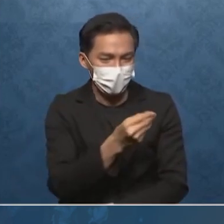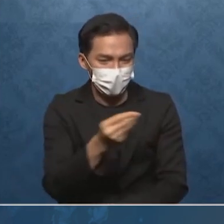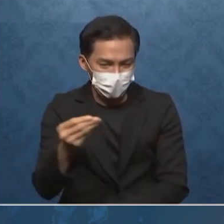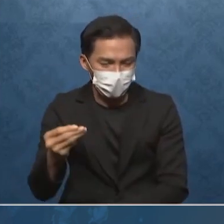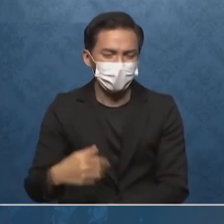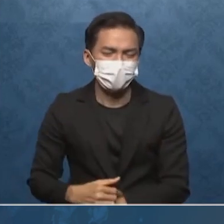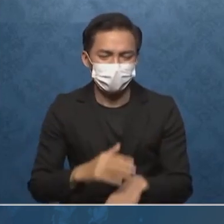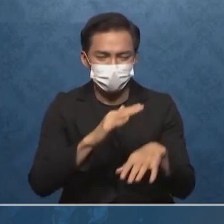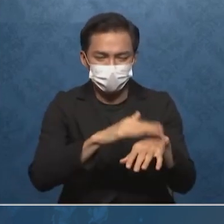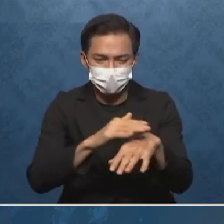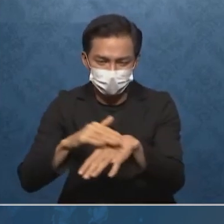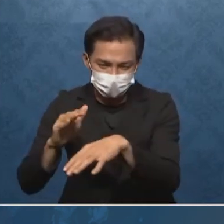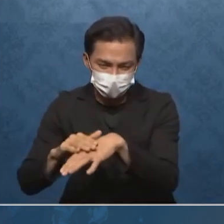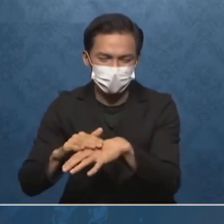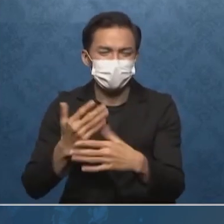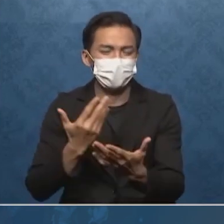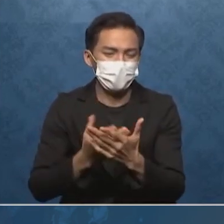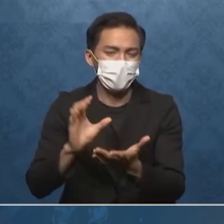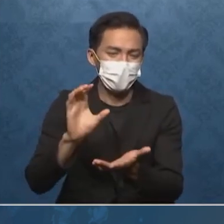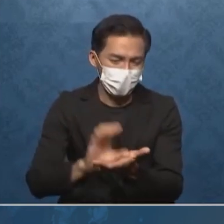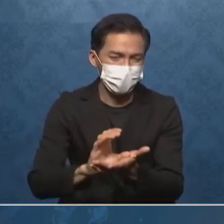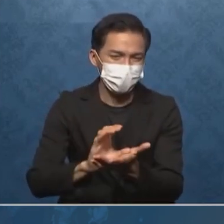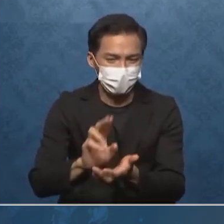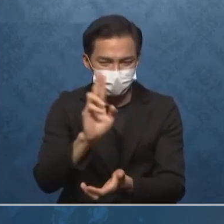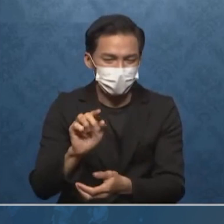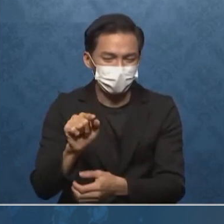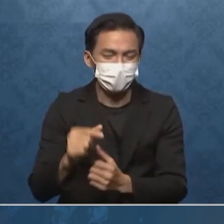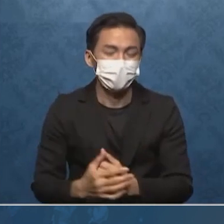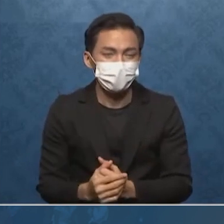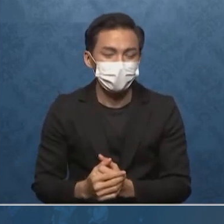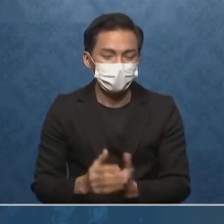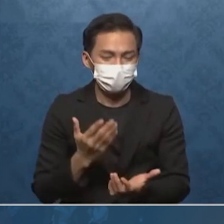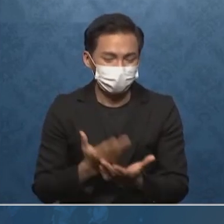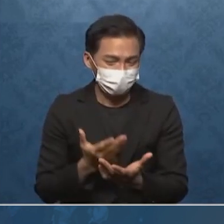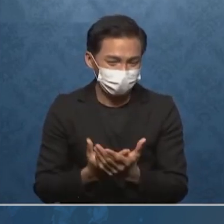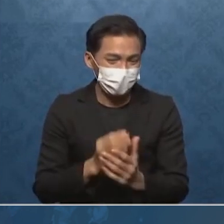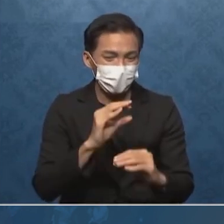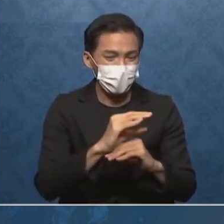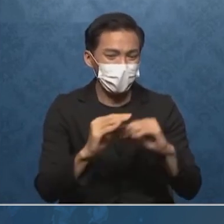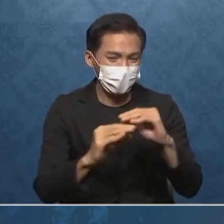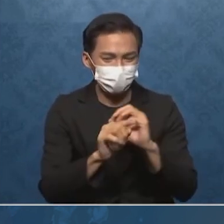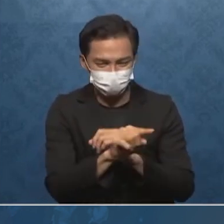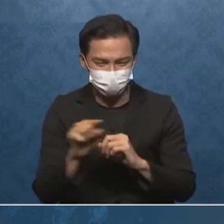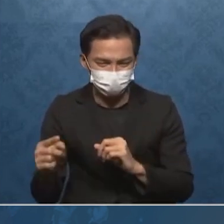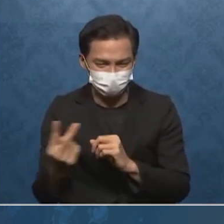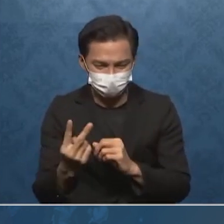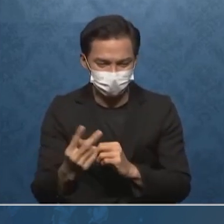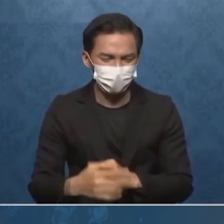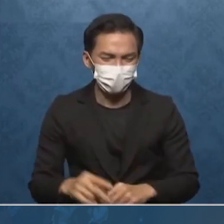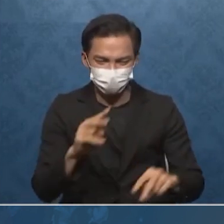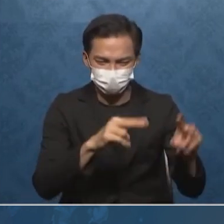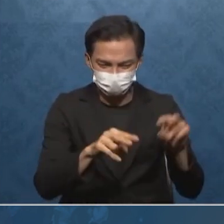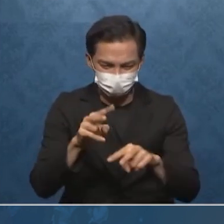เพื่อแนะนำตักเตือนการใช้งบประมาณนะครับงบประมาณทั้ง 2โครงการนี้นะครับสรทเข้าไปตรวจ